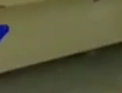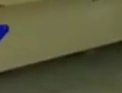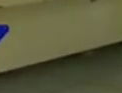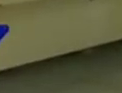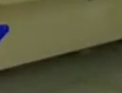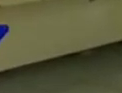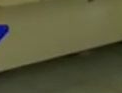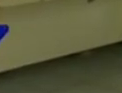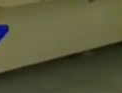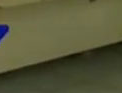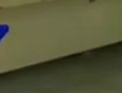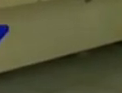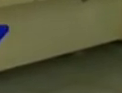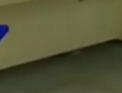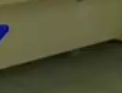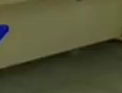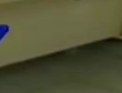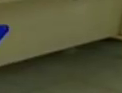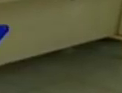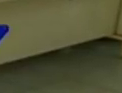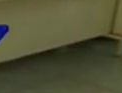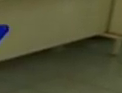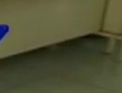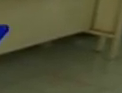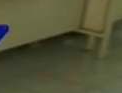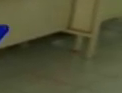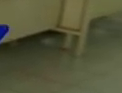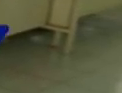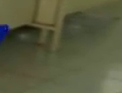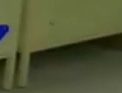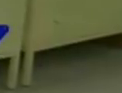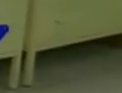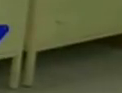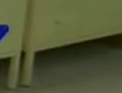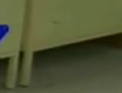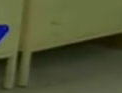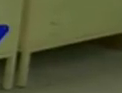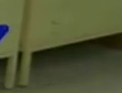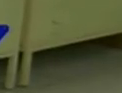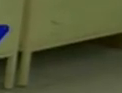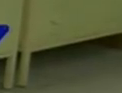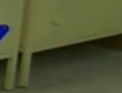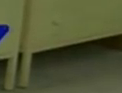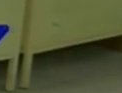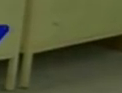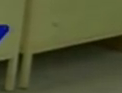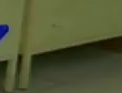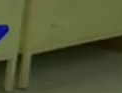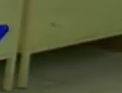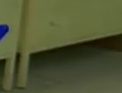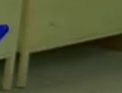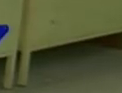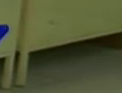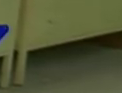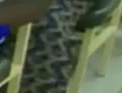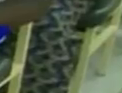l'enseignement supérieur pour l'année scolaire qui commence. Une série de mesures est prise dans le domaine pour le Sahel et que les ministres dévoilent